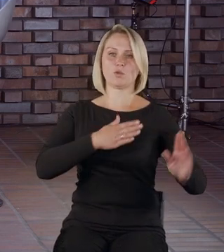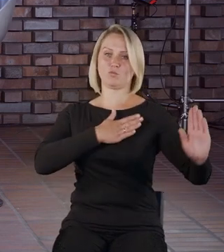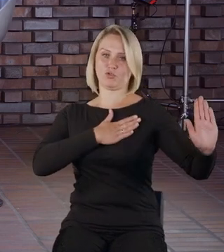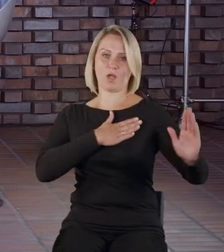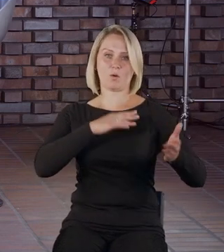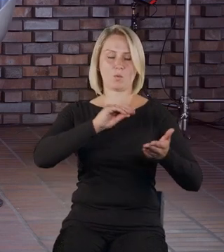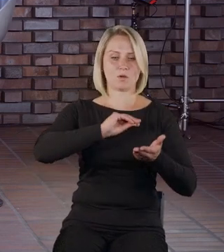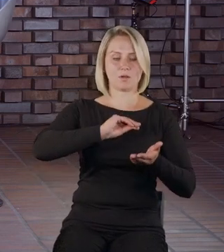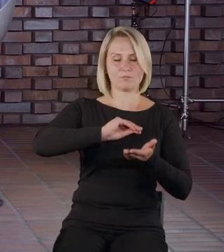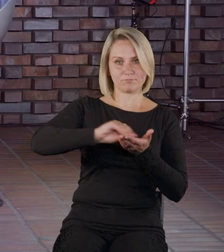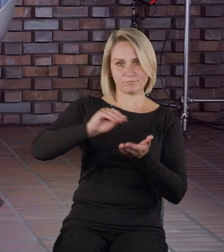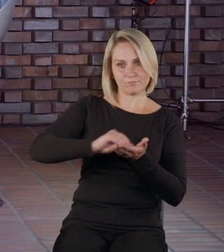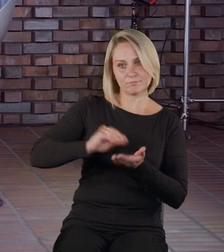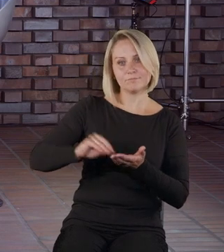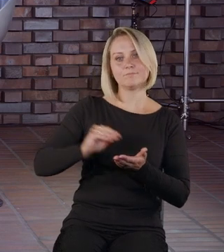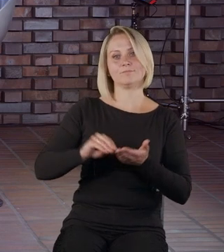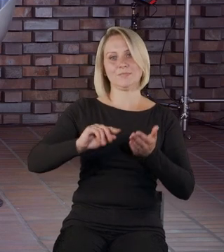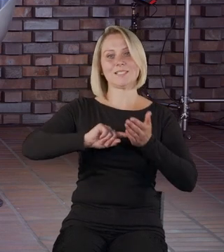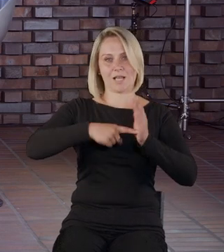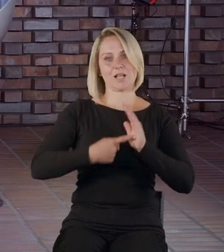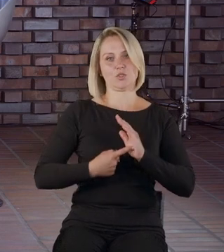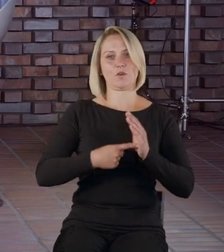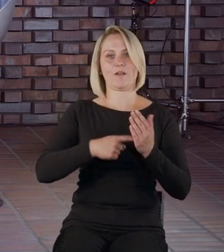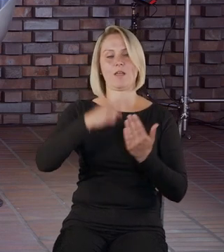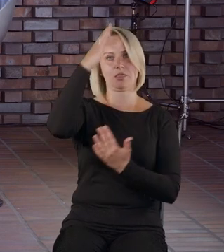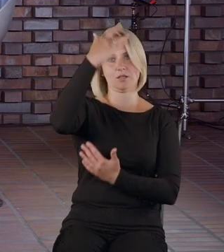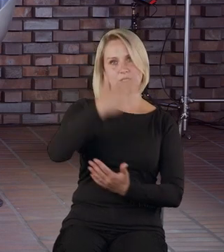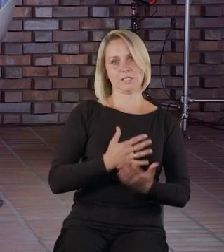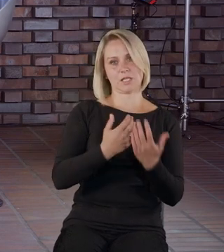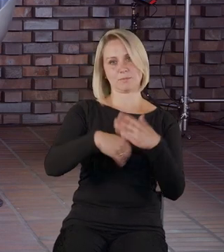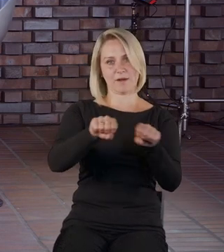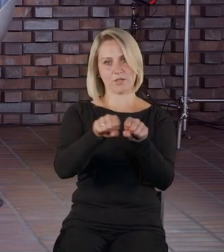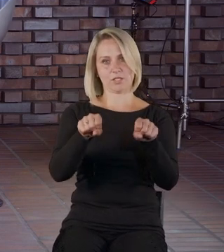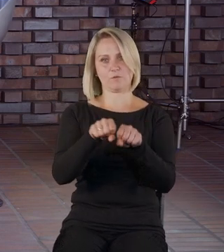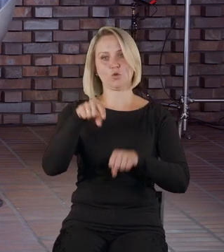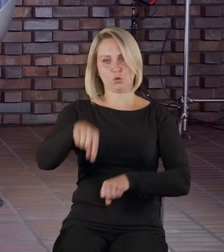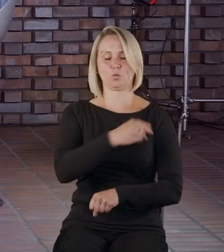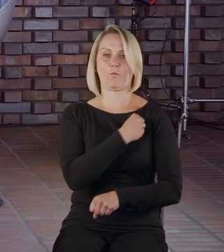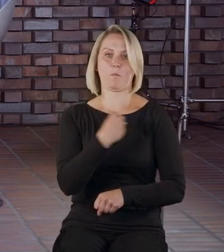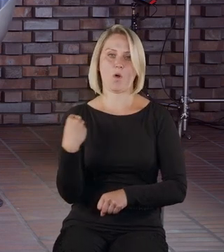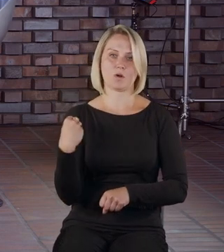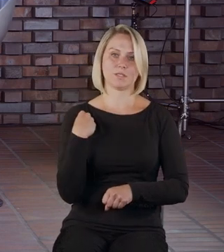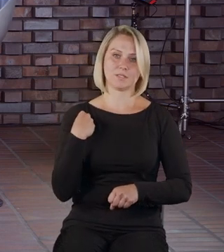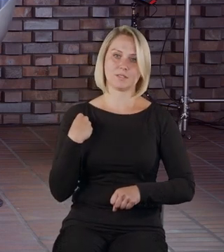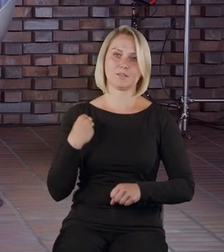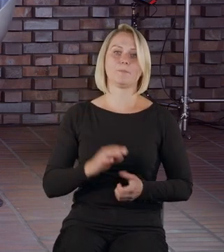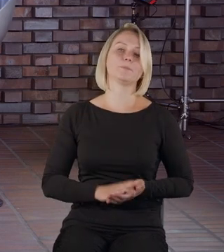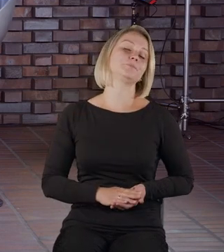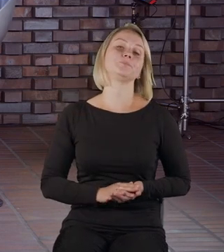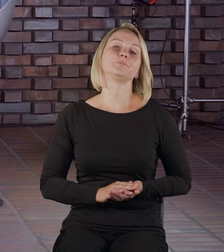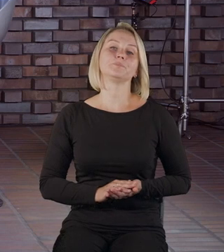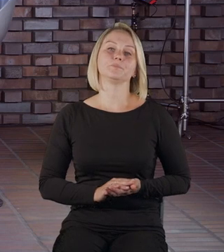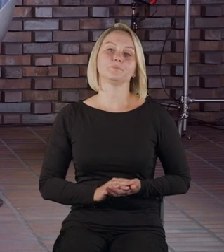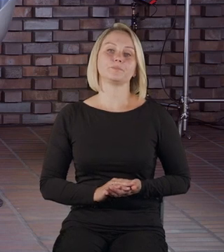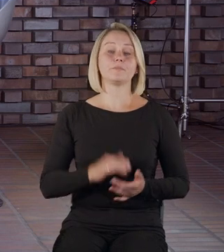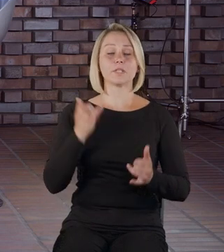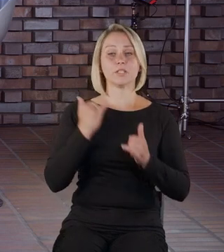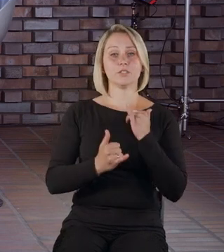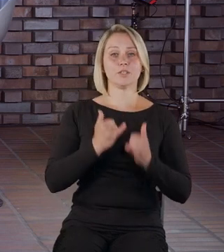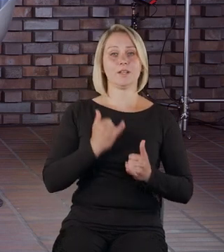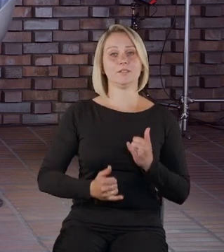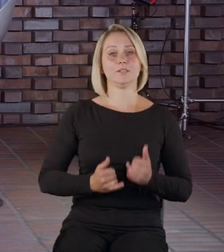przysięgłego, zarejestrowanego na liście sprawiedliwości tutaj w Polsce, minister sprawiedliwości.